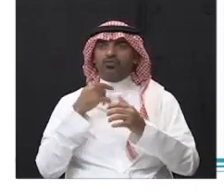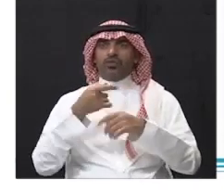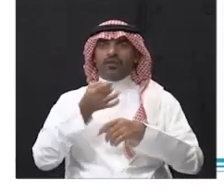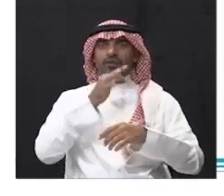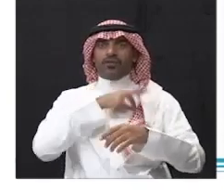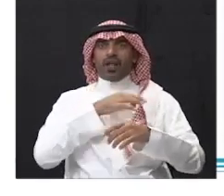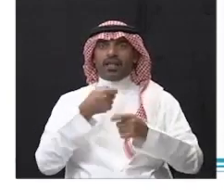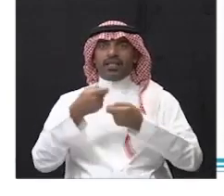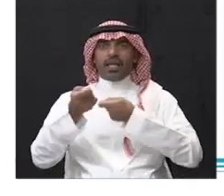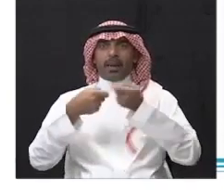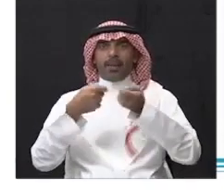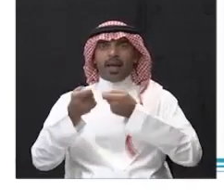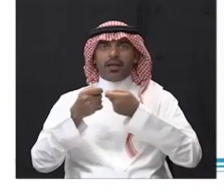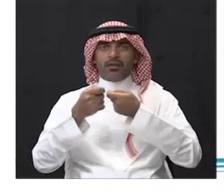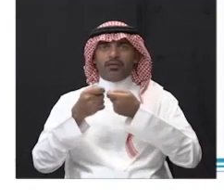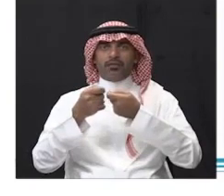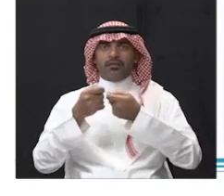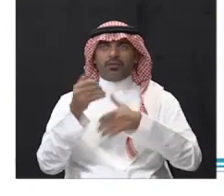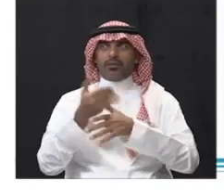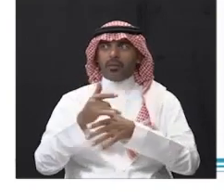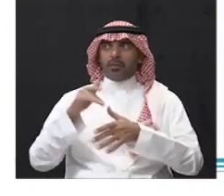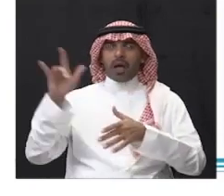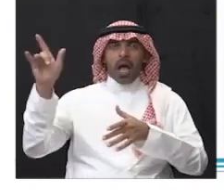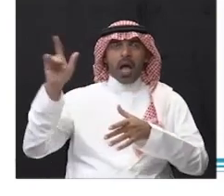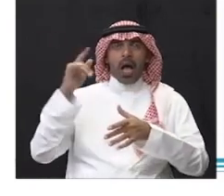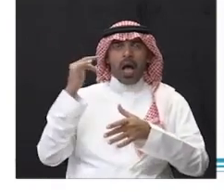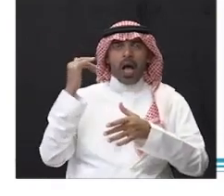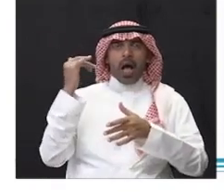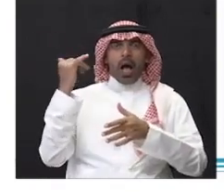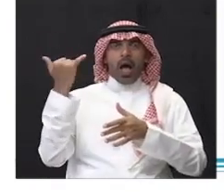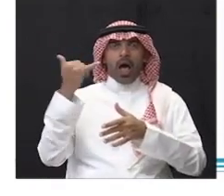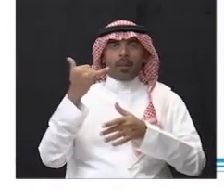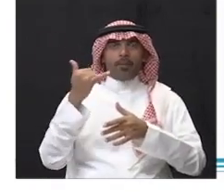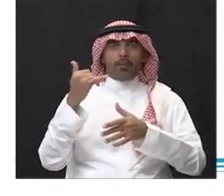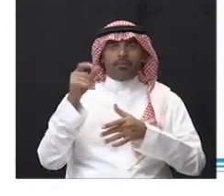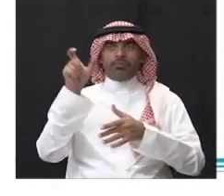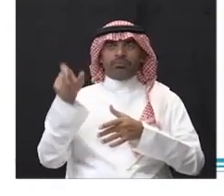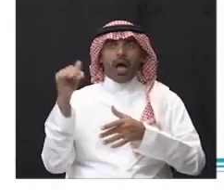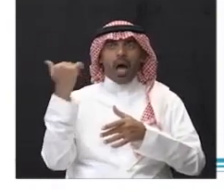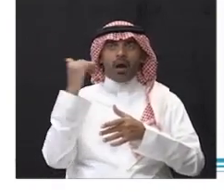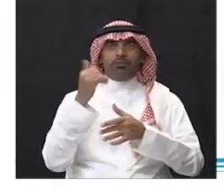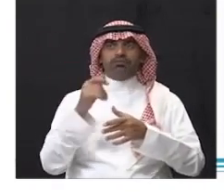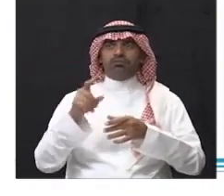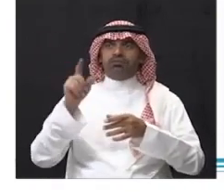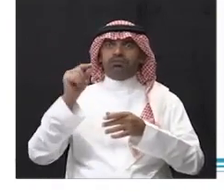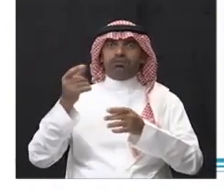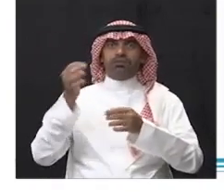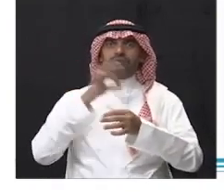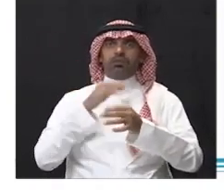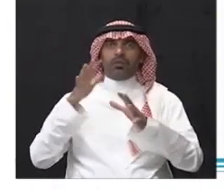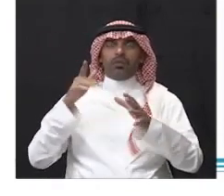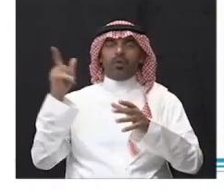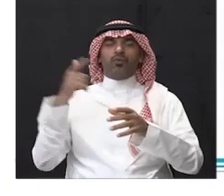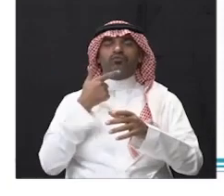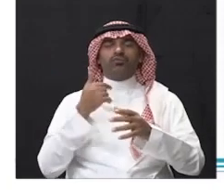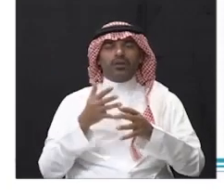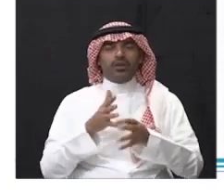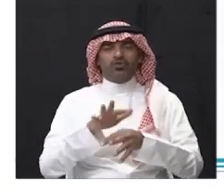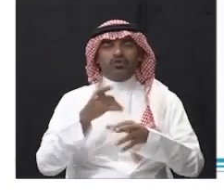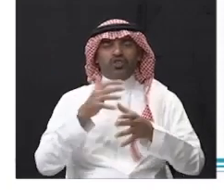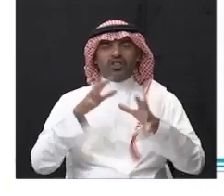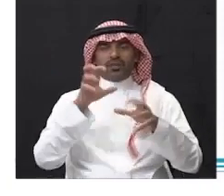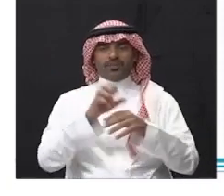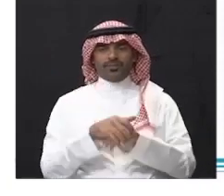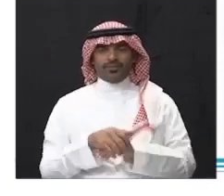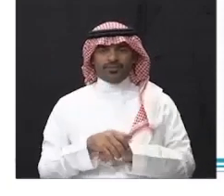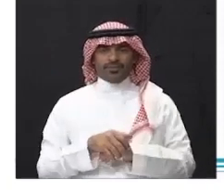ومنافسة العرب في الجانب الاقتصادي. ثالثاً، رغبة دول أوروبا في السيطرة على بلاد جديدة